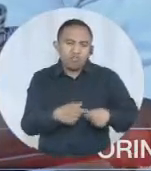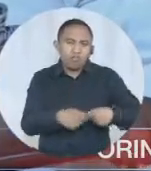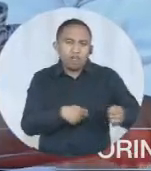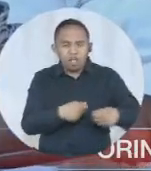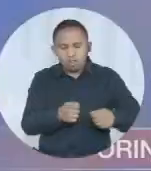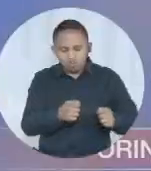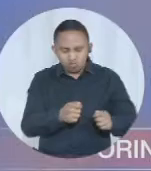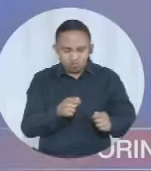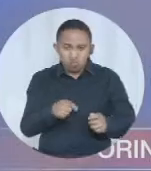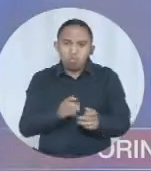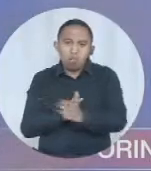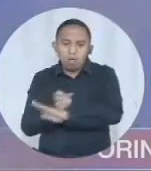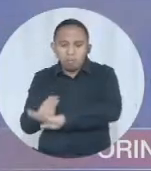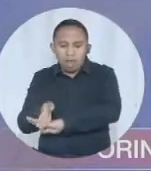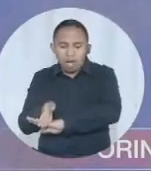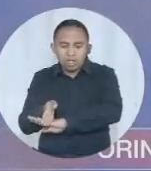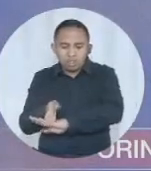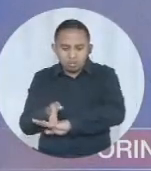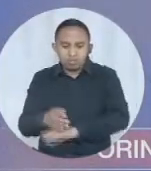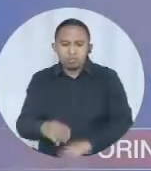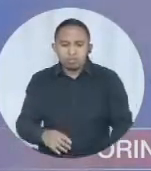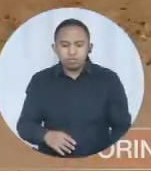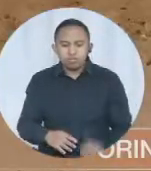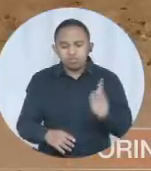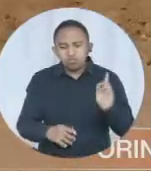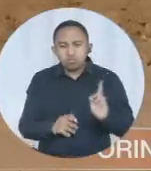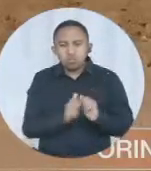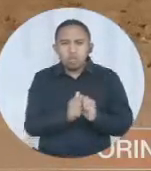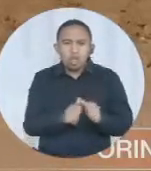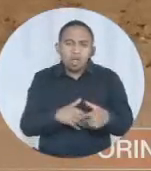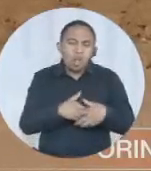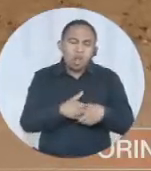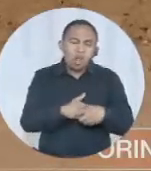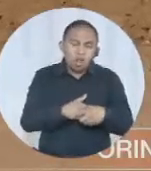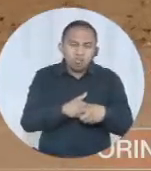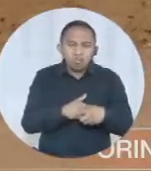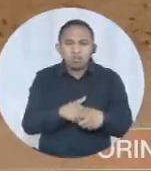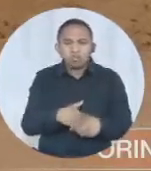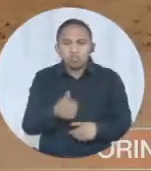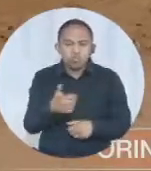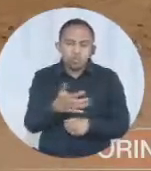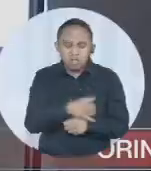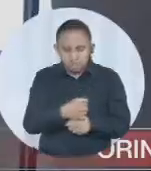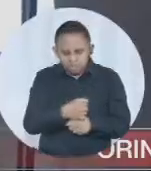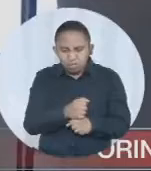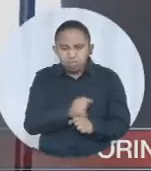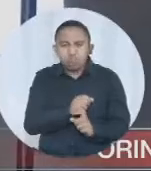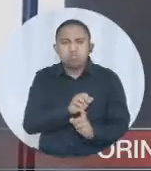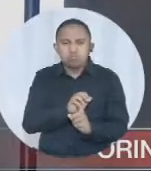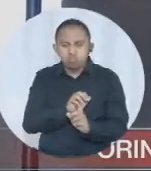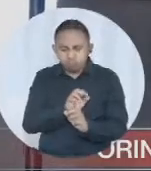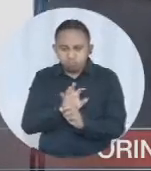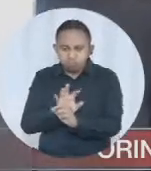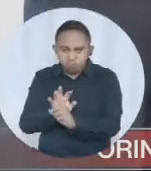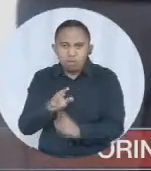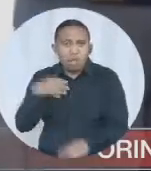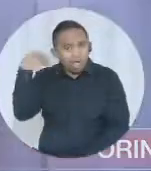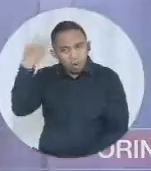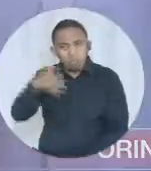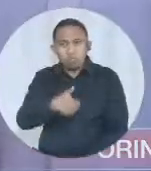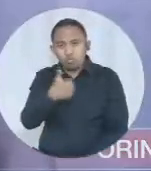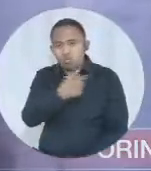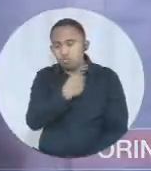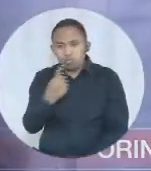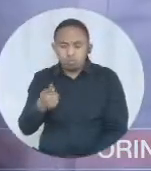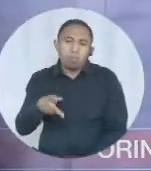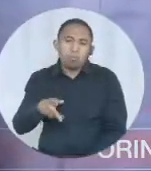ary ny fanjifana Edgar Razafindravay miaraka amin'ireo tompona andraikitra tia Mahajanga mialohany anokana ny filoham-pirenena azy.